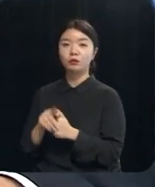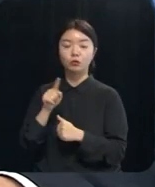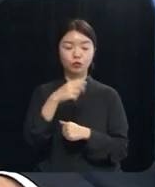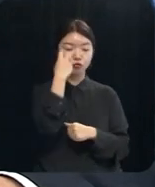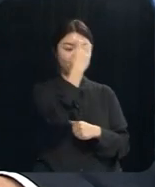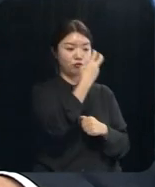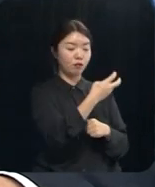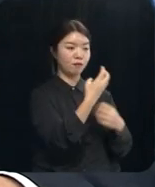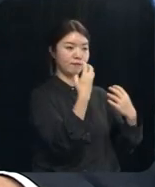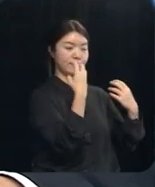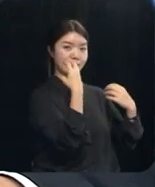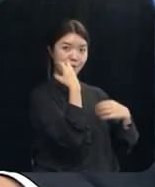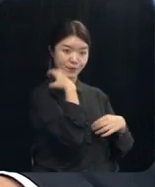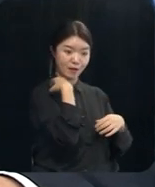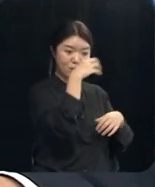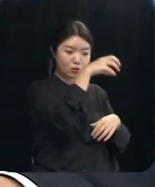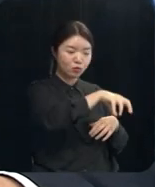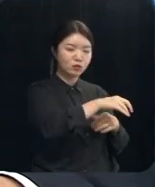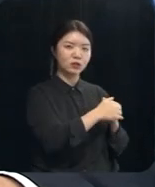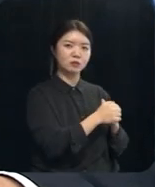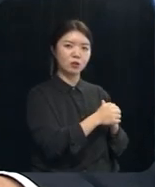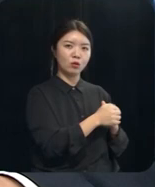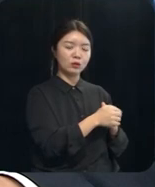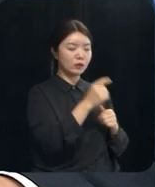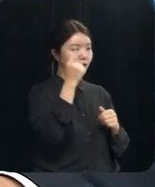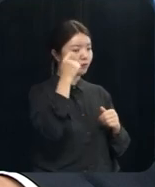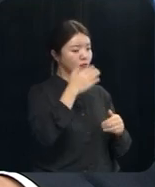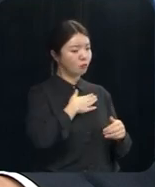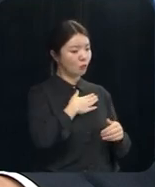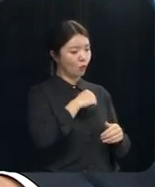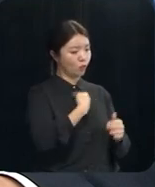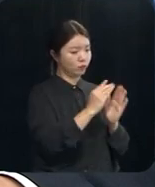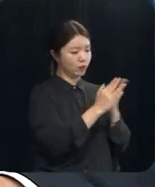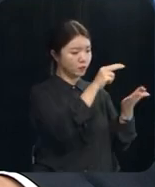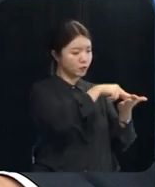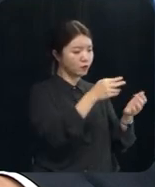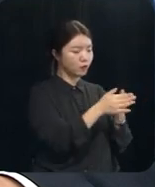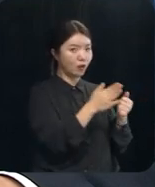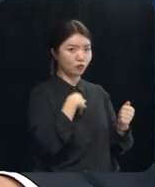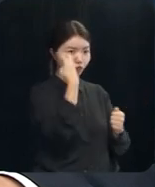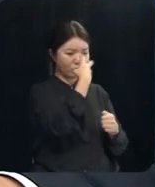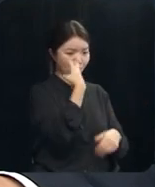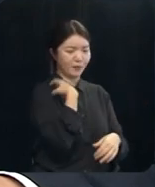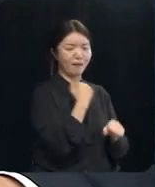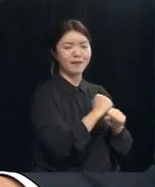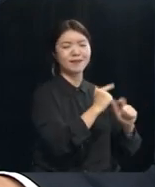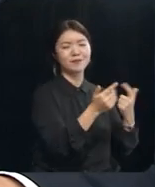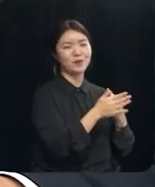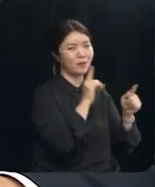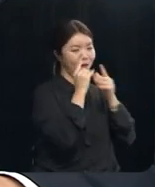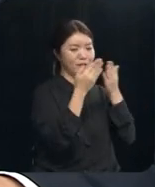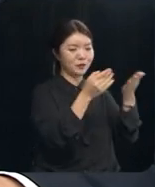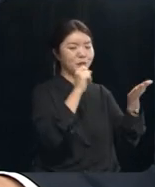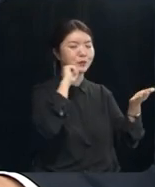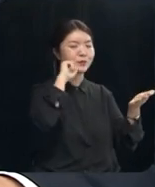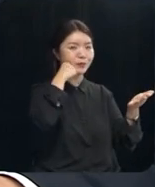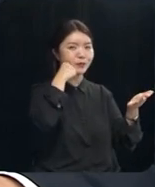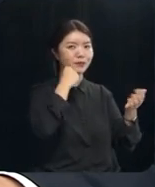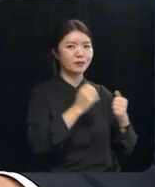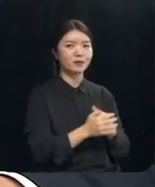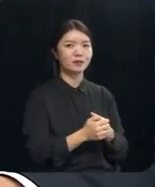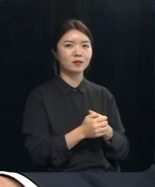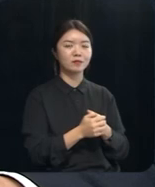당국의 나름대로 이렇게 자기 입장이기 때문에 제가 수사의 주체 아니기 때문에 예. 제가 말씀드릴 수 있는 사안이 아닙니다.